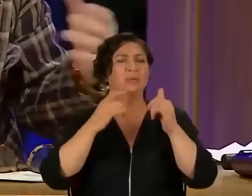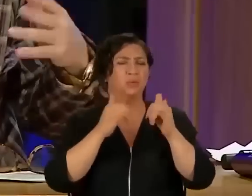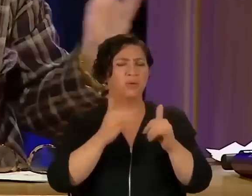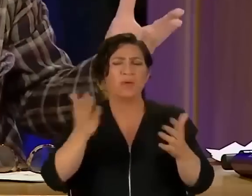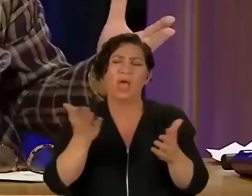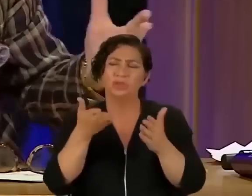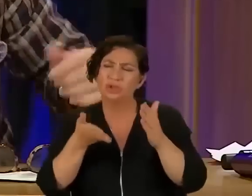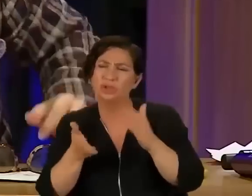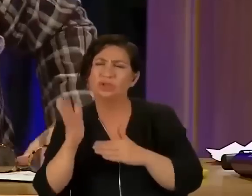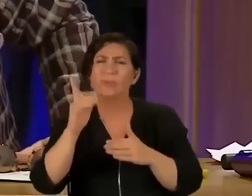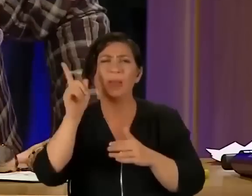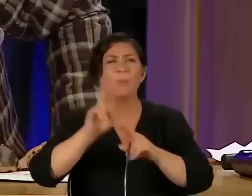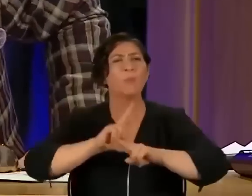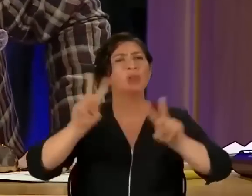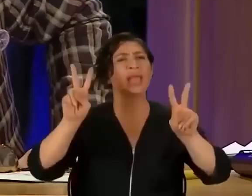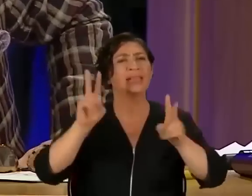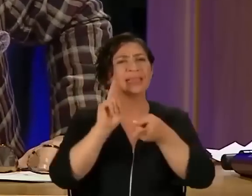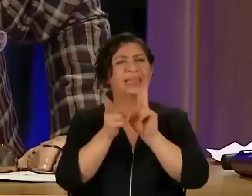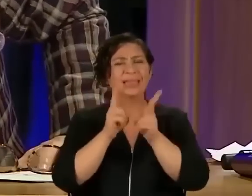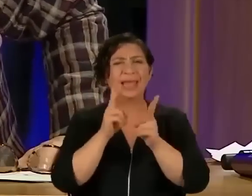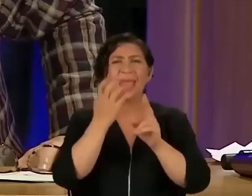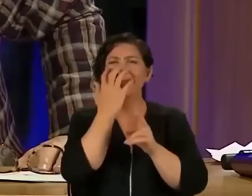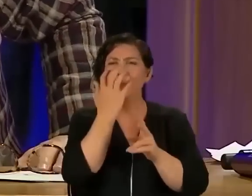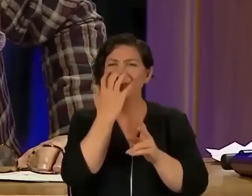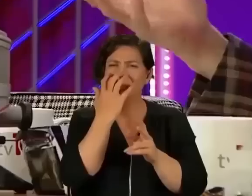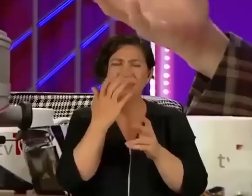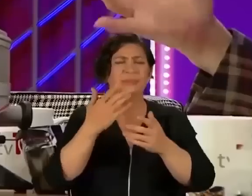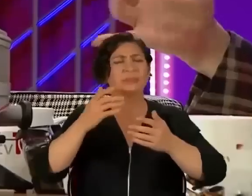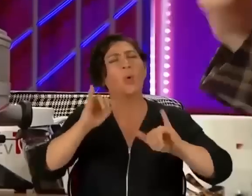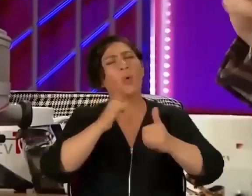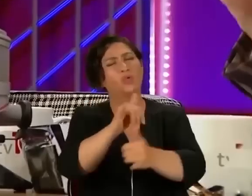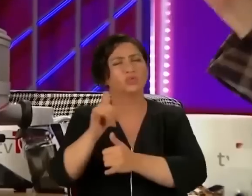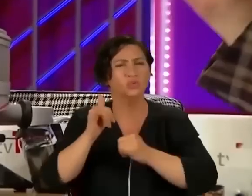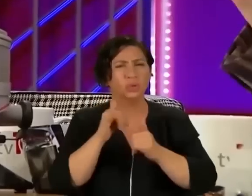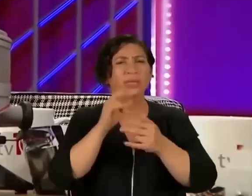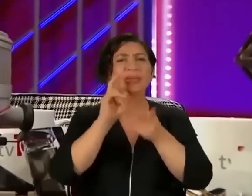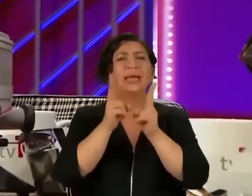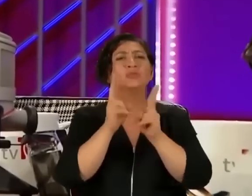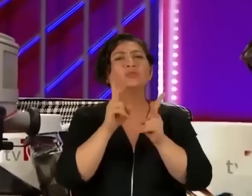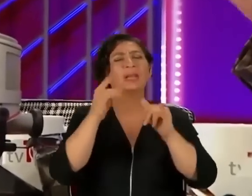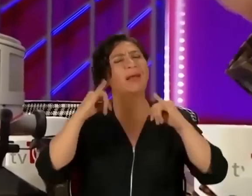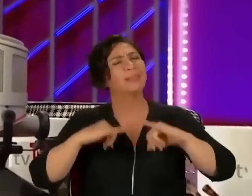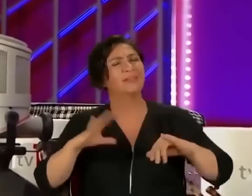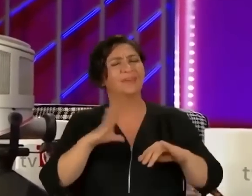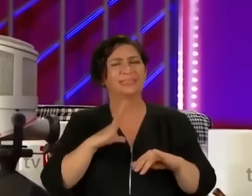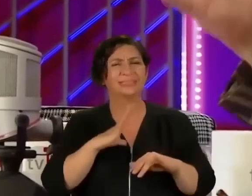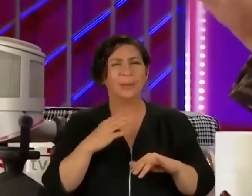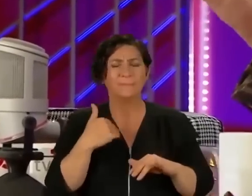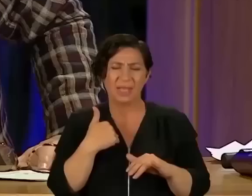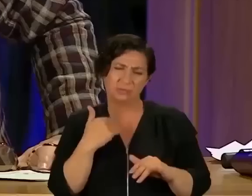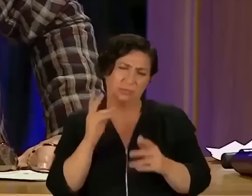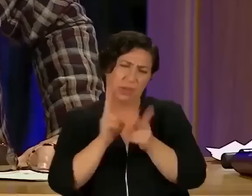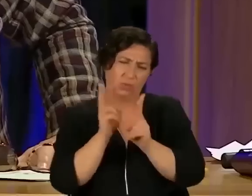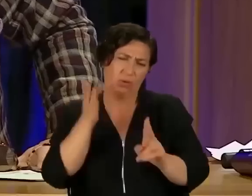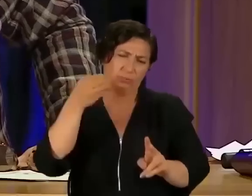da çıktın bir modern tiyatro edebiyatı ürününü sahneliyorsun. Tiyatrocularda şöyle bir rahatlık vardır. Yani ben